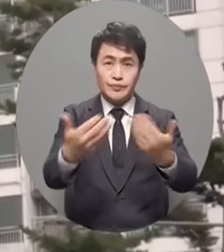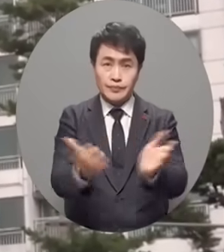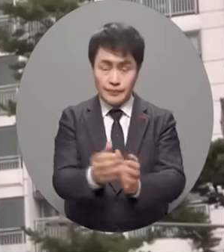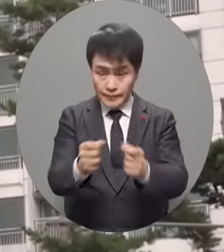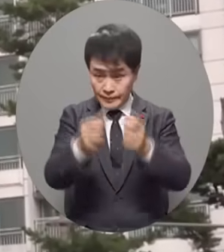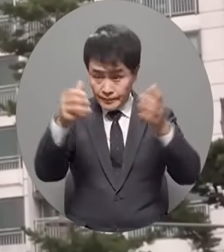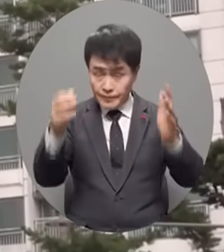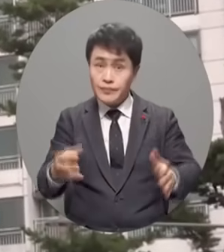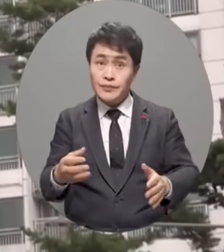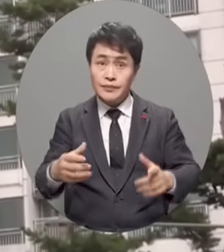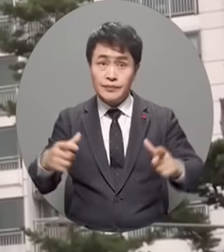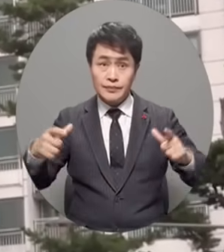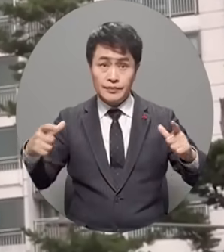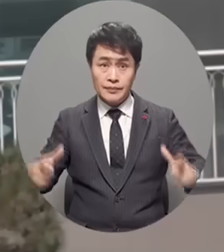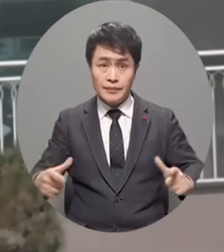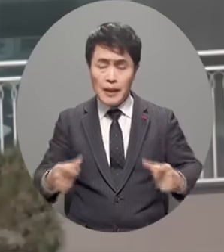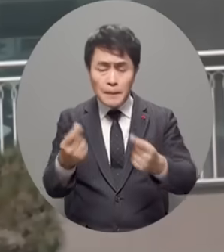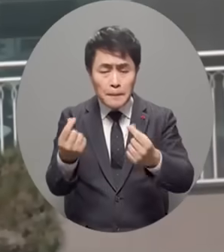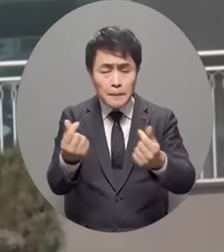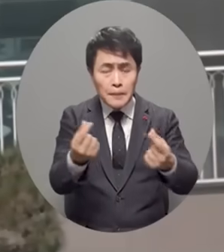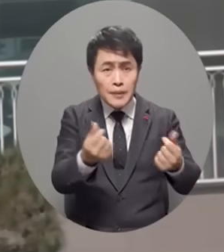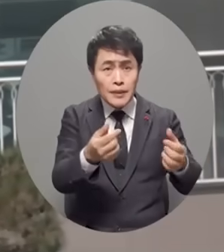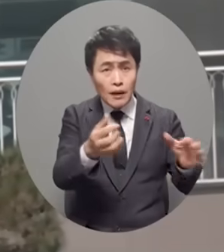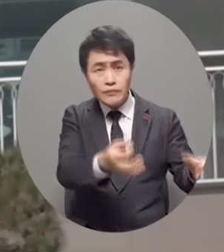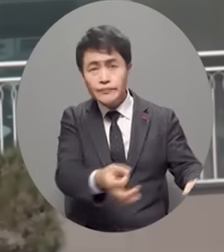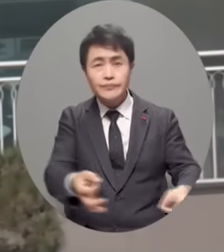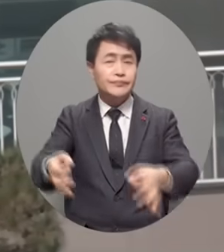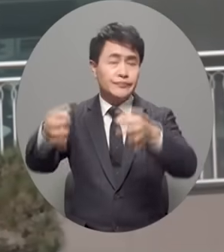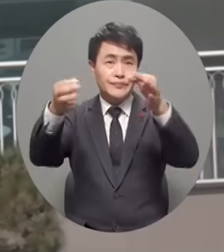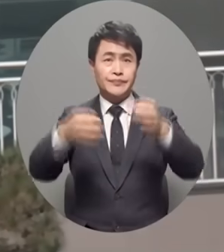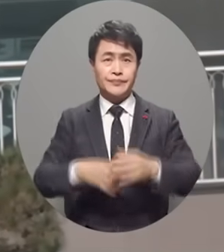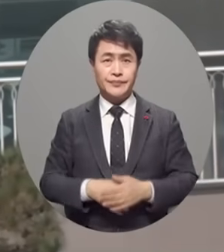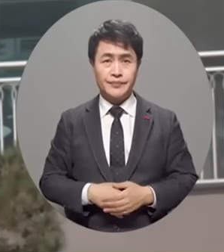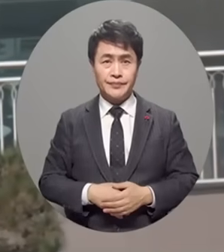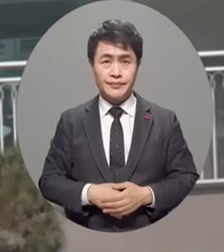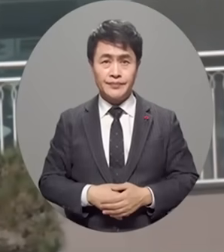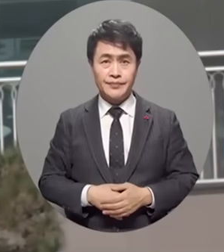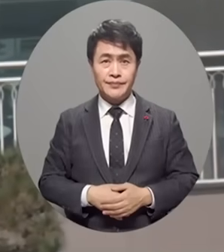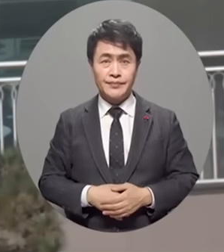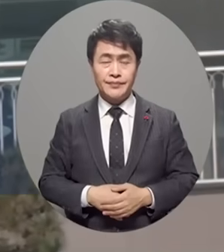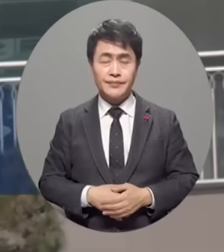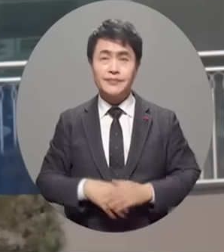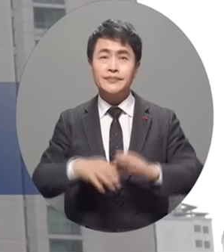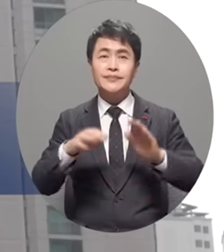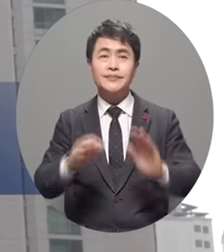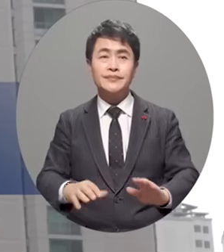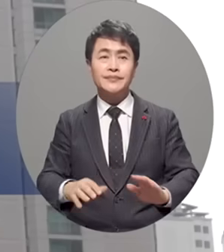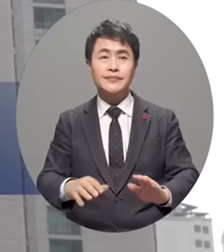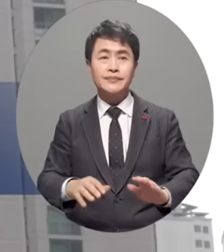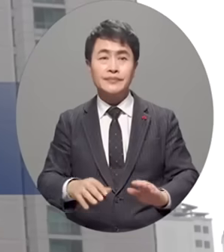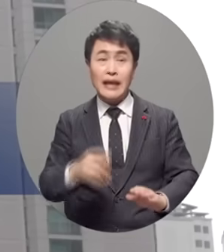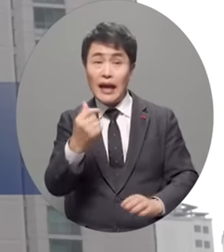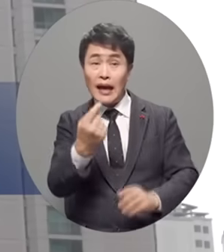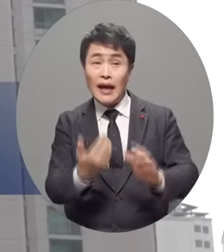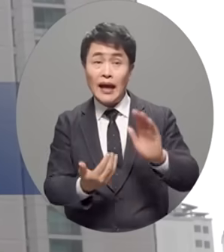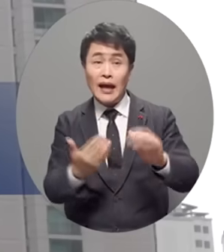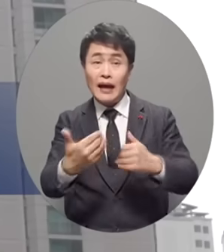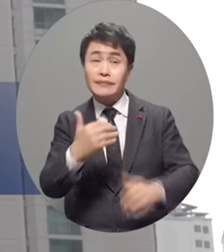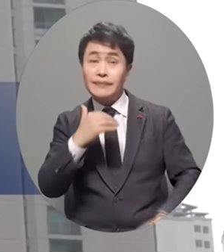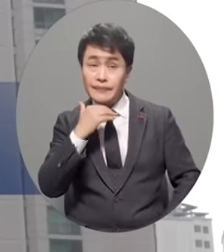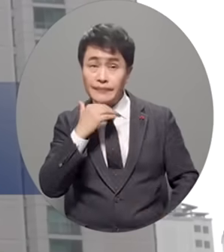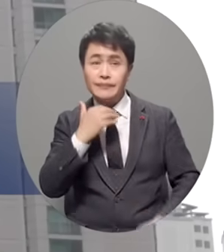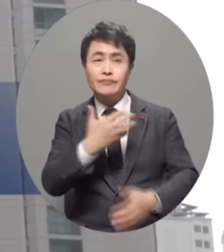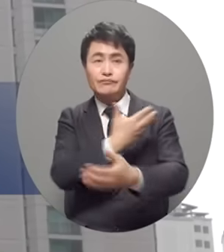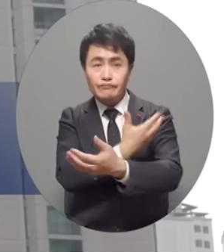기간 서울 전역에서 비슷한 가격 폭등이 일어났습니다. 하나씩 나오면은 바로 대기실에 있다가